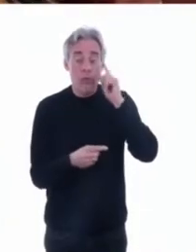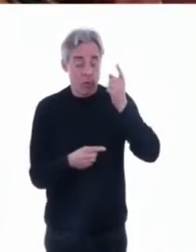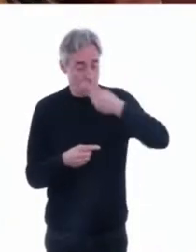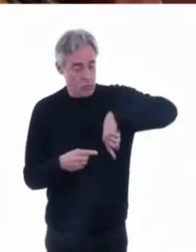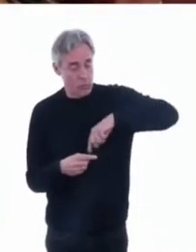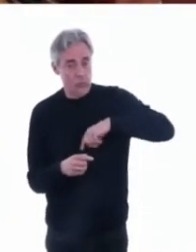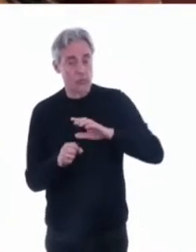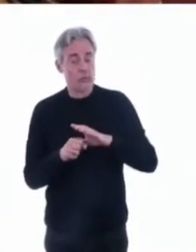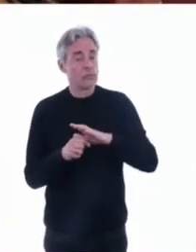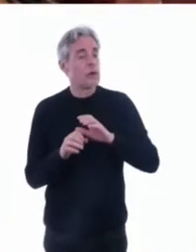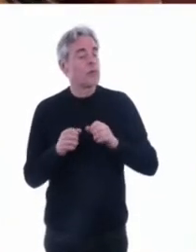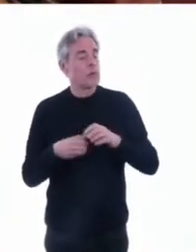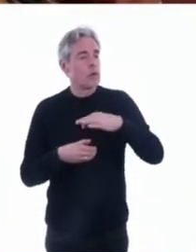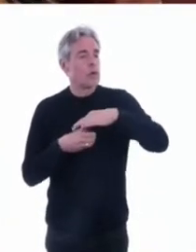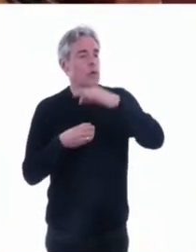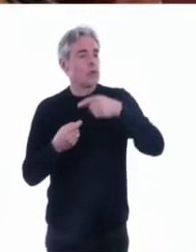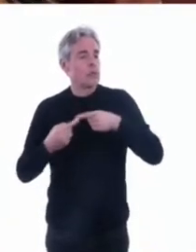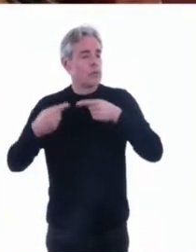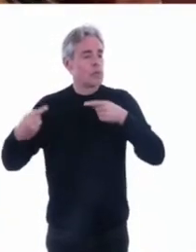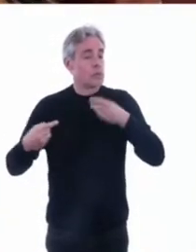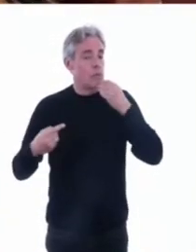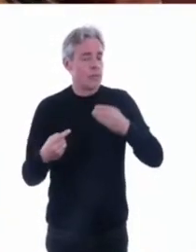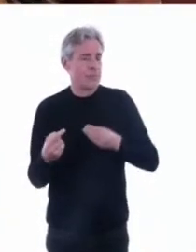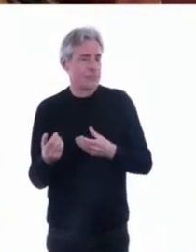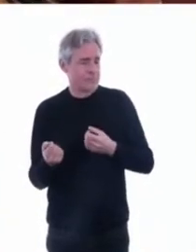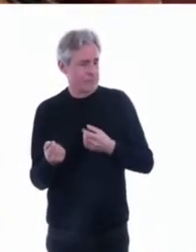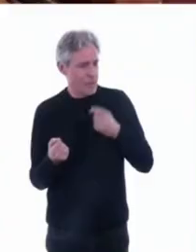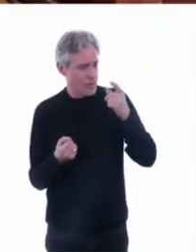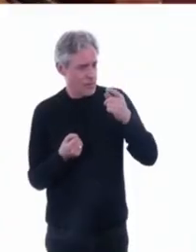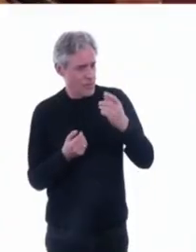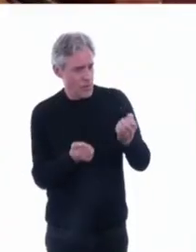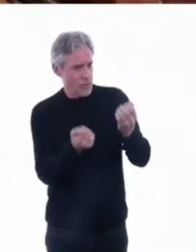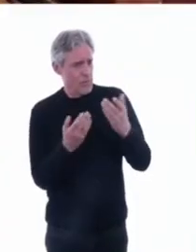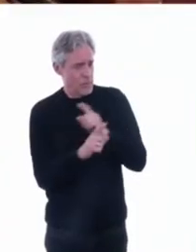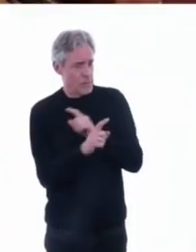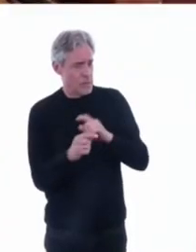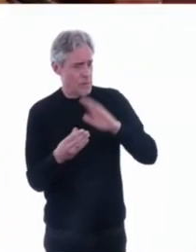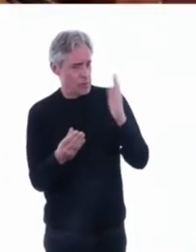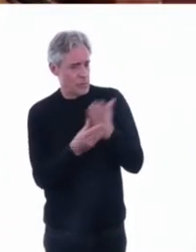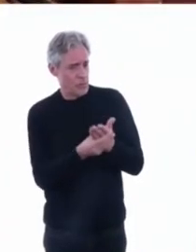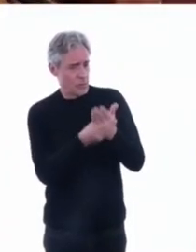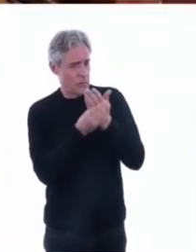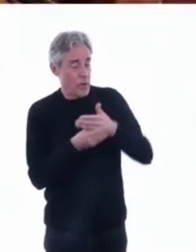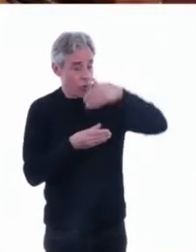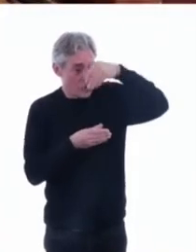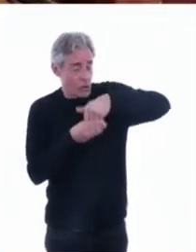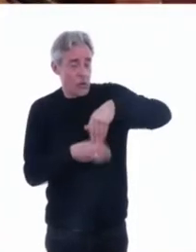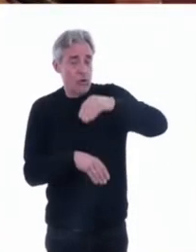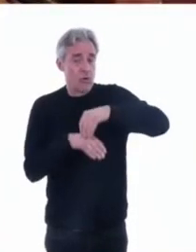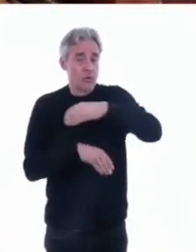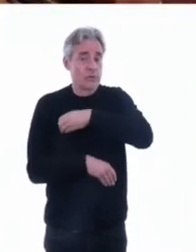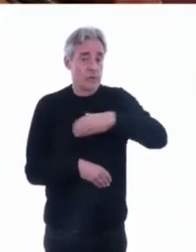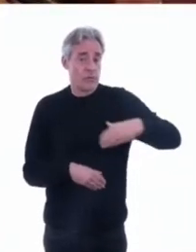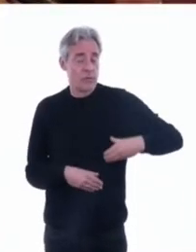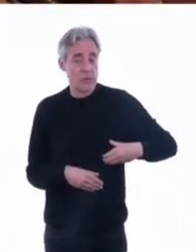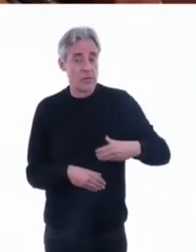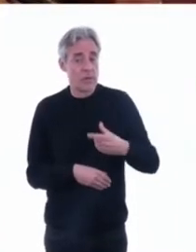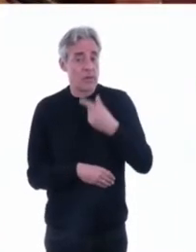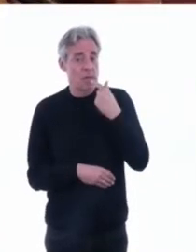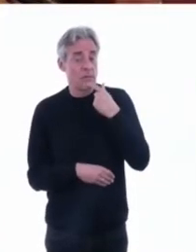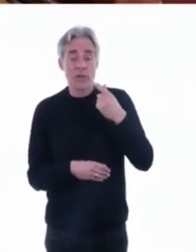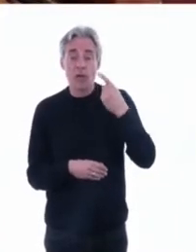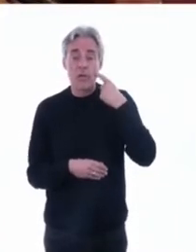en tant qu'élus de l'opposition, ne pas porter le contenu de ce document au conseil municipal, c'est ne pas non plus le